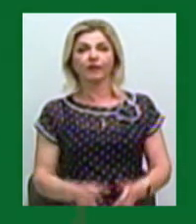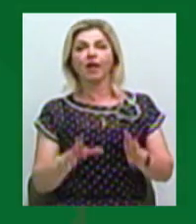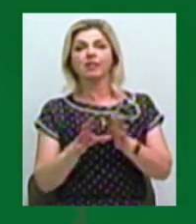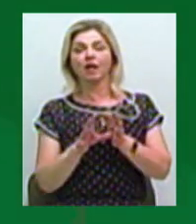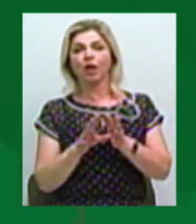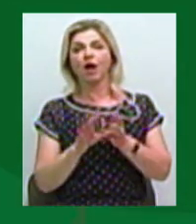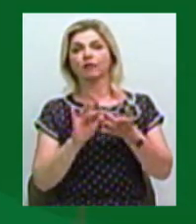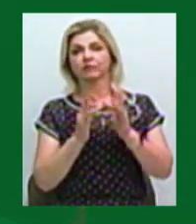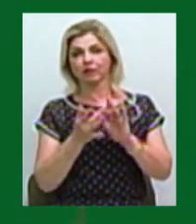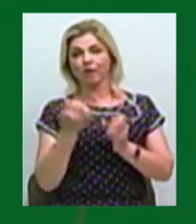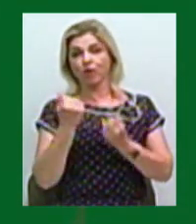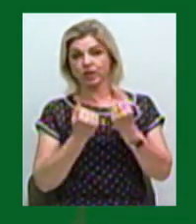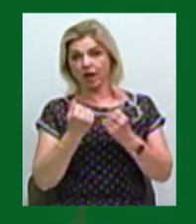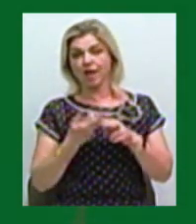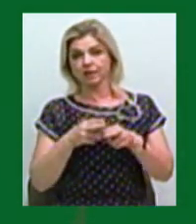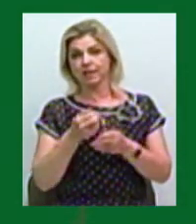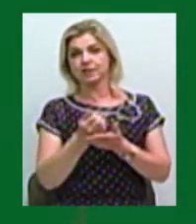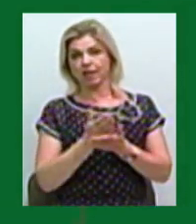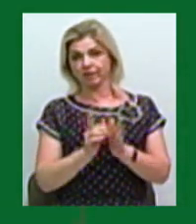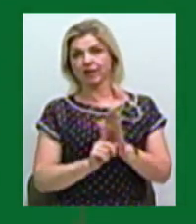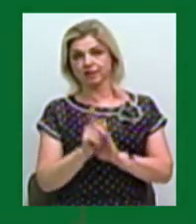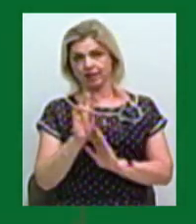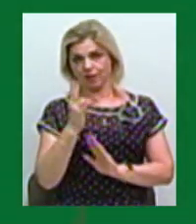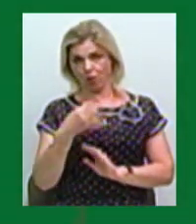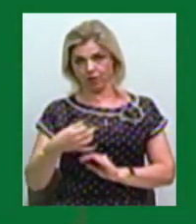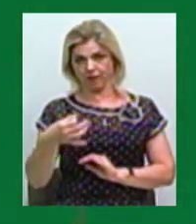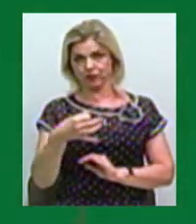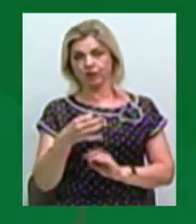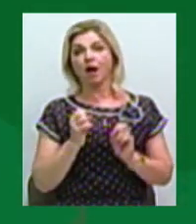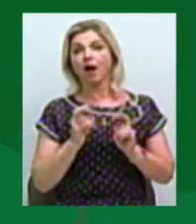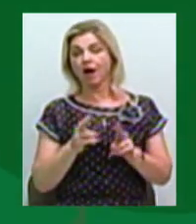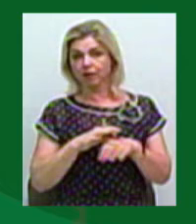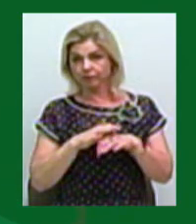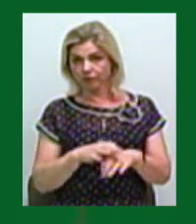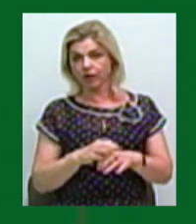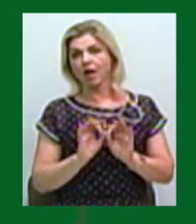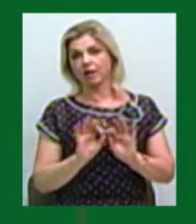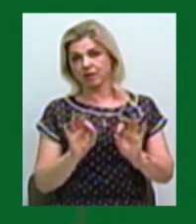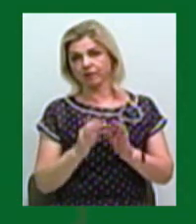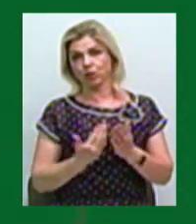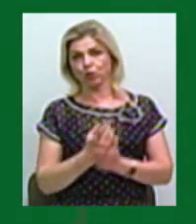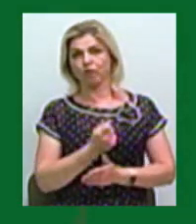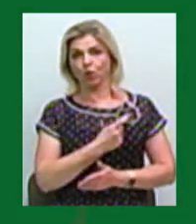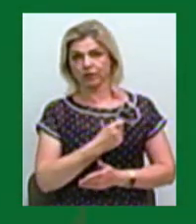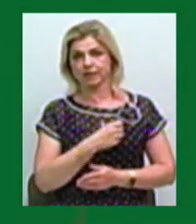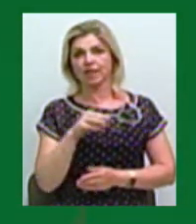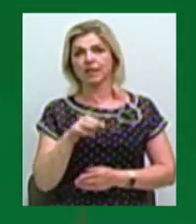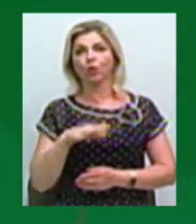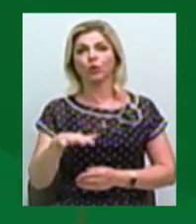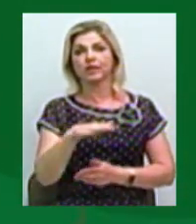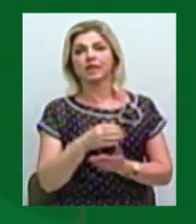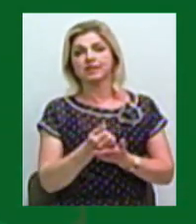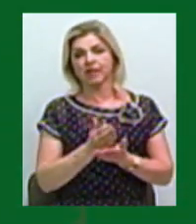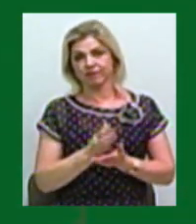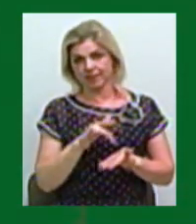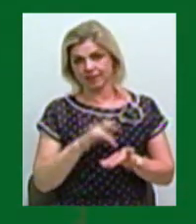Електронний кабінет водія. Цей сервіс впроваджують на Миколаївщині. Як це відбувається, розповіли в Новоодеському територіальному сервісному